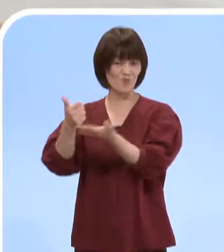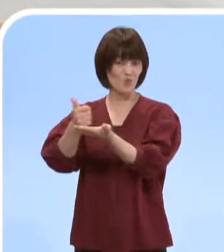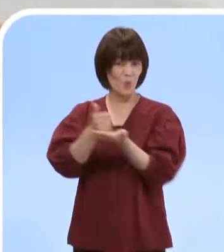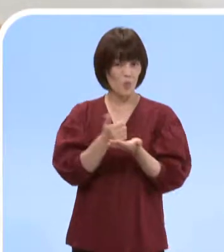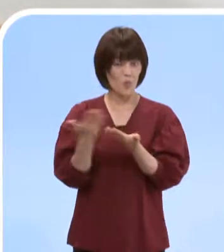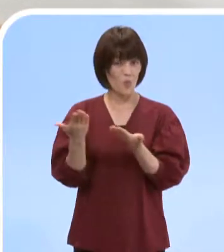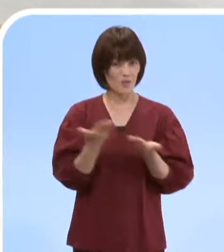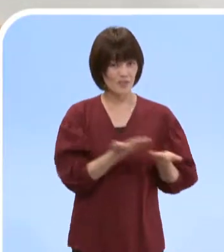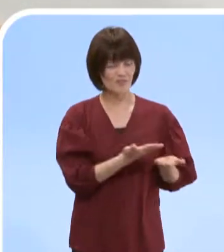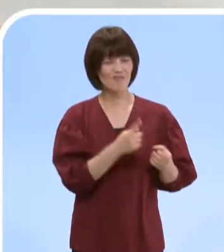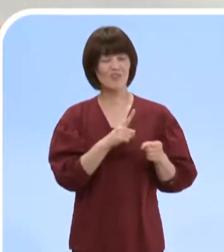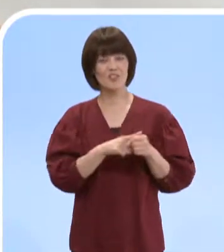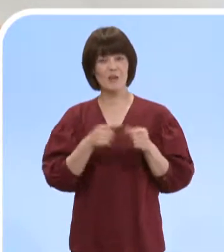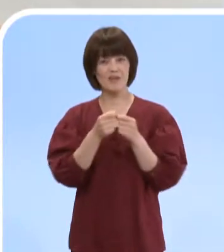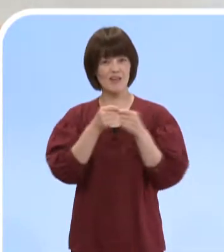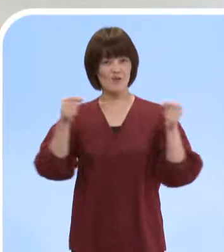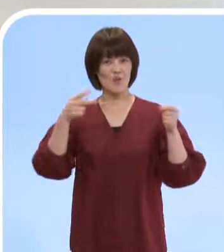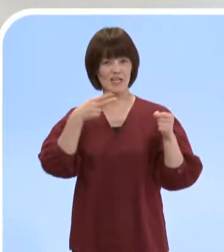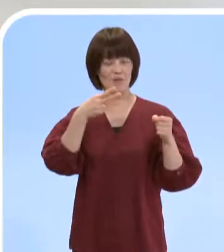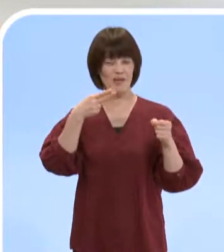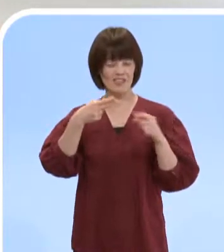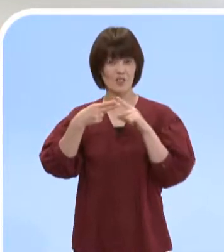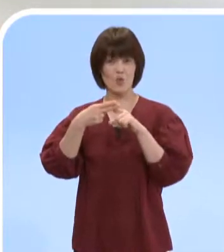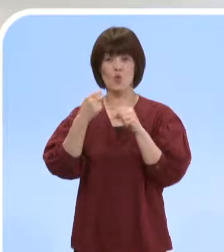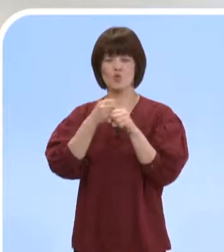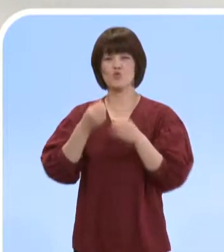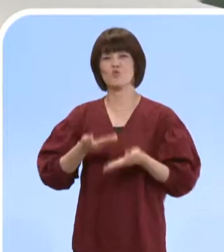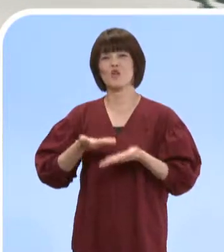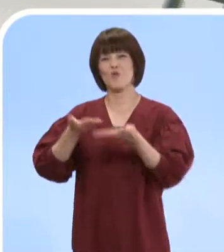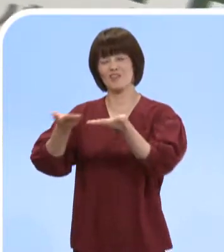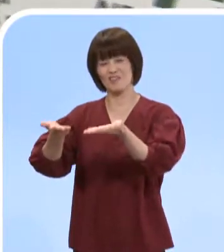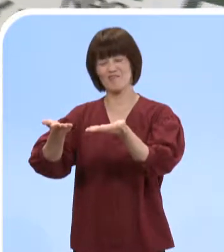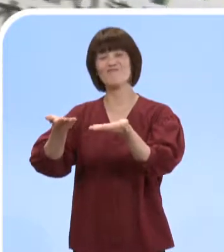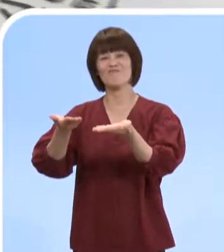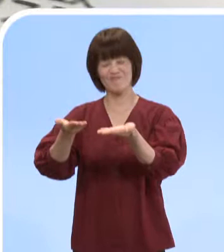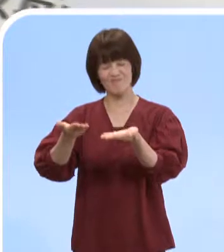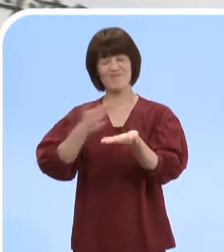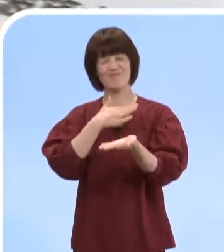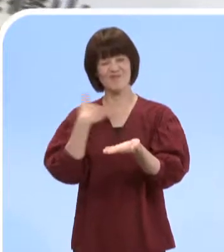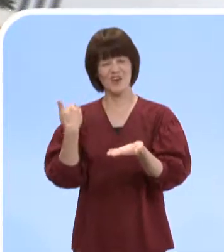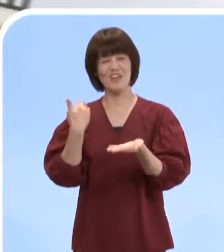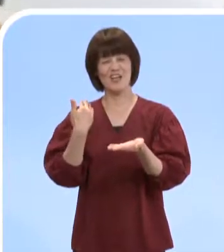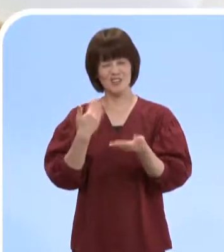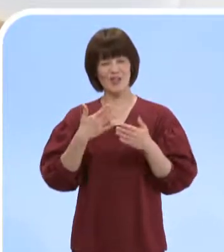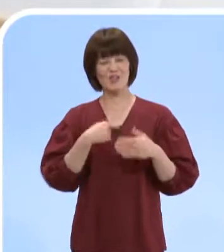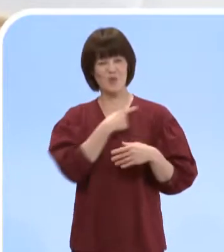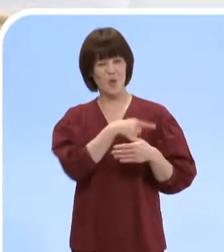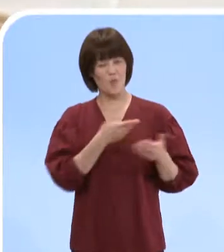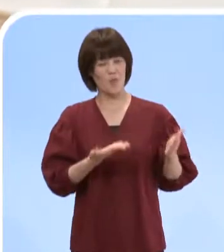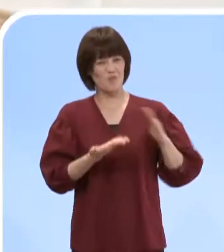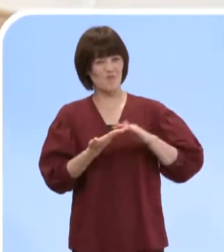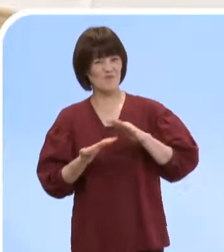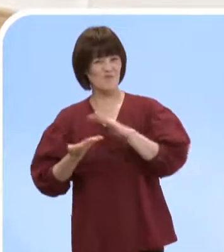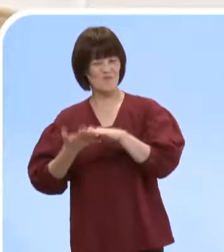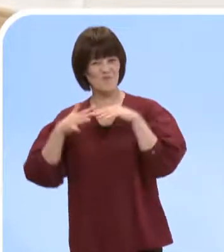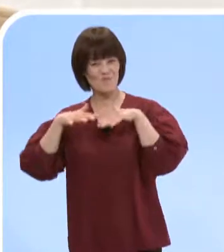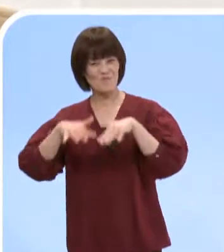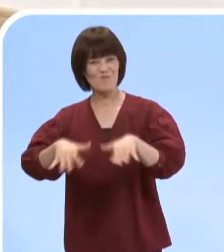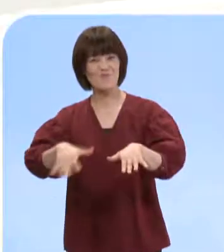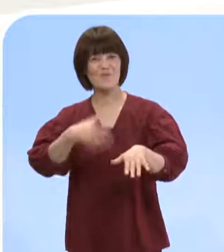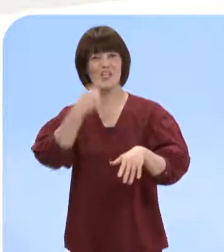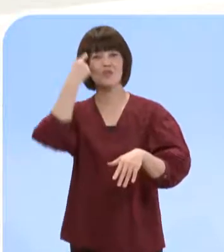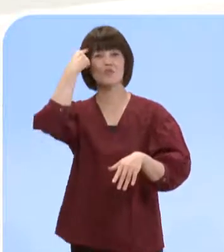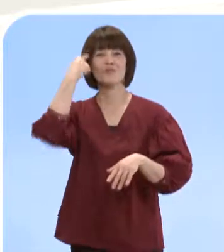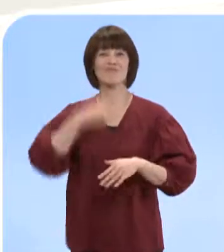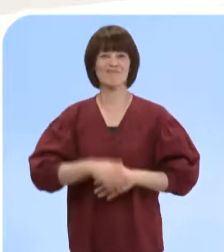をするのに割り箸とかをね作って、ほんで未来へのこう私たちの思いを橋渡しみたいな 形で、うまいこと言いました。 いや、と